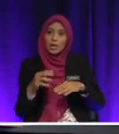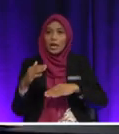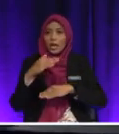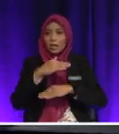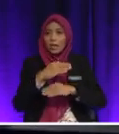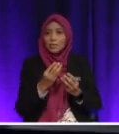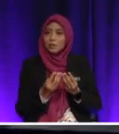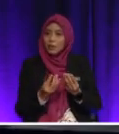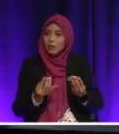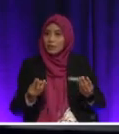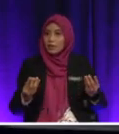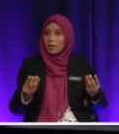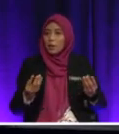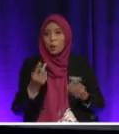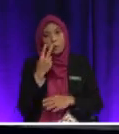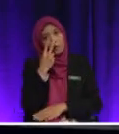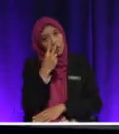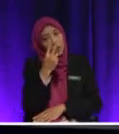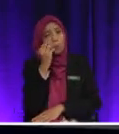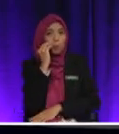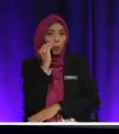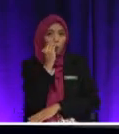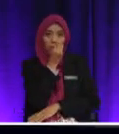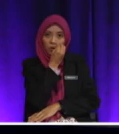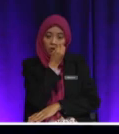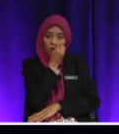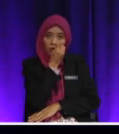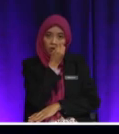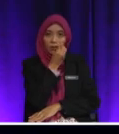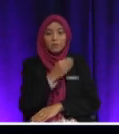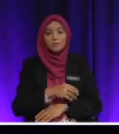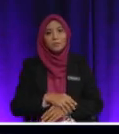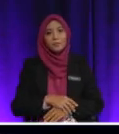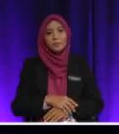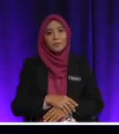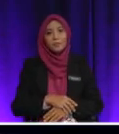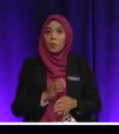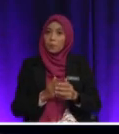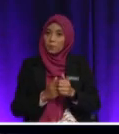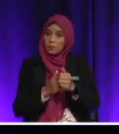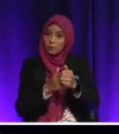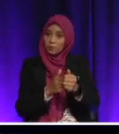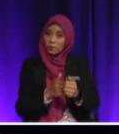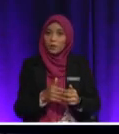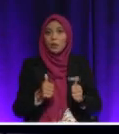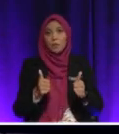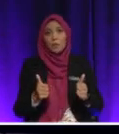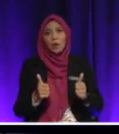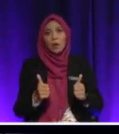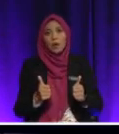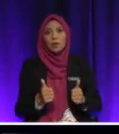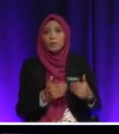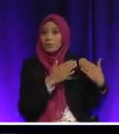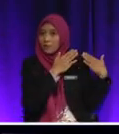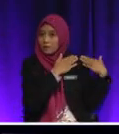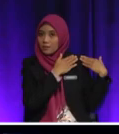tanah memandang bunga di sisi tempua pemimpin hebat pegang